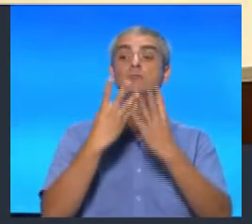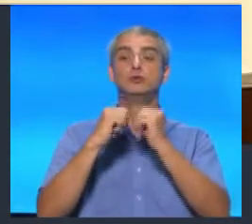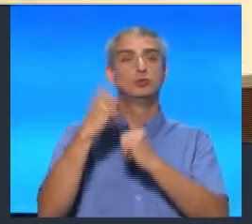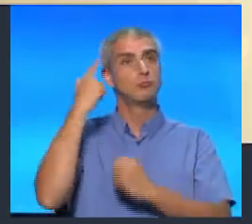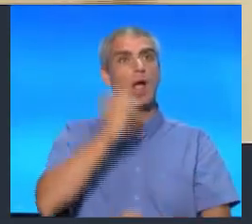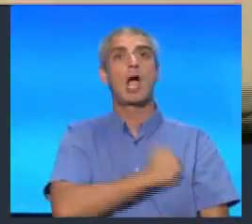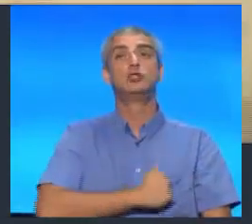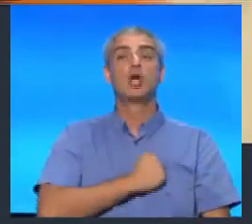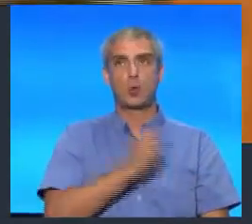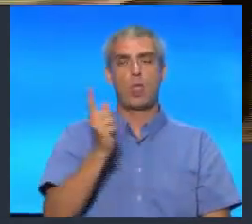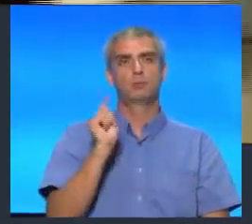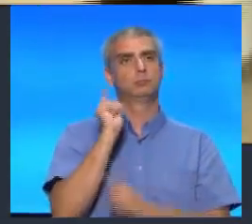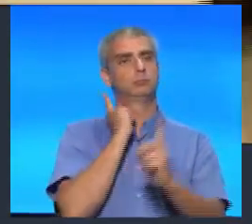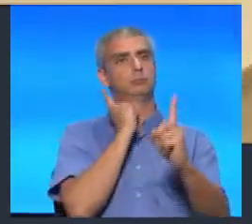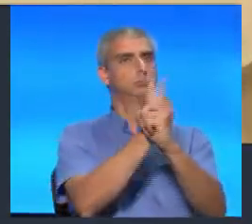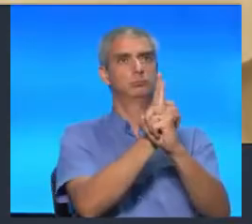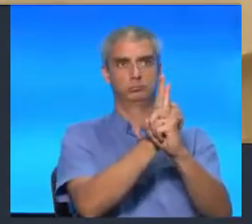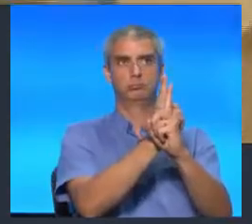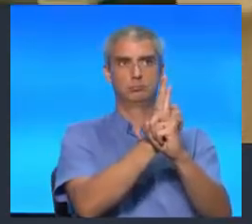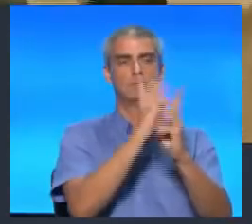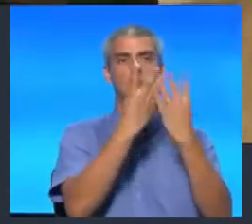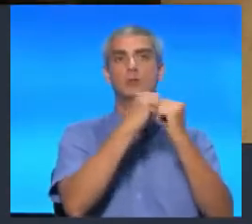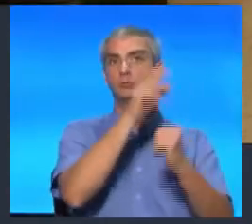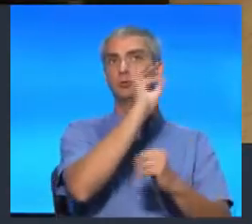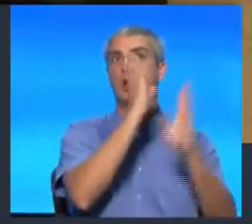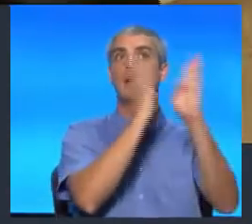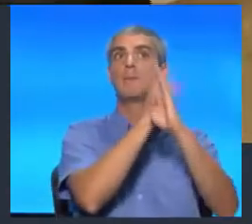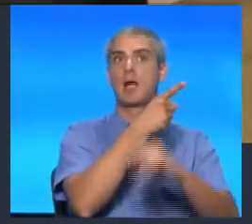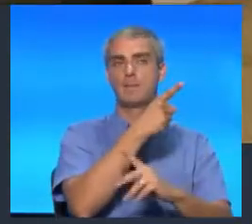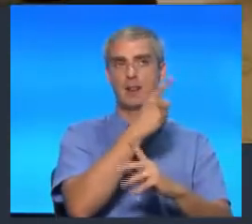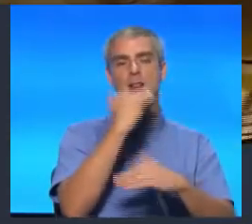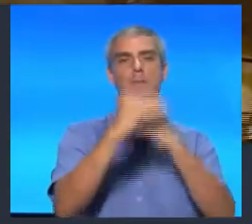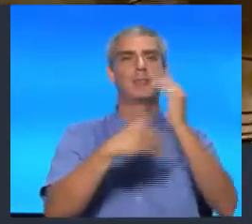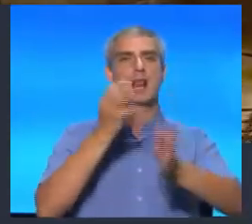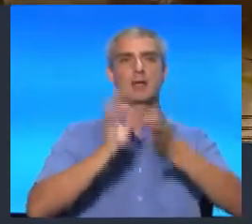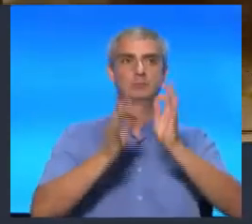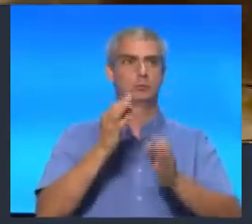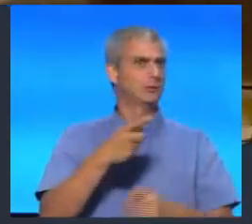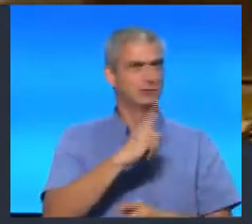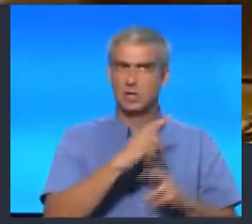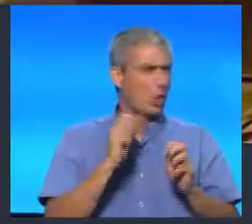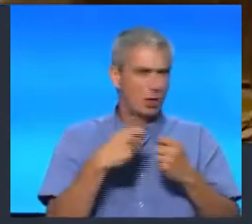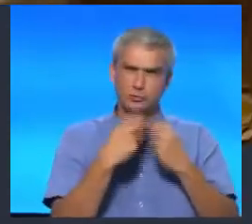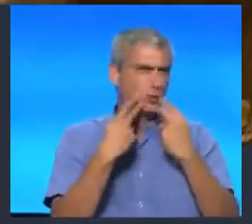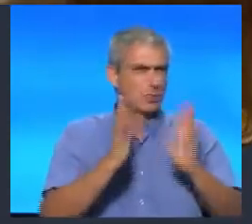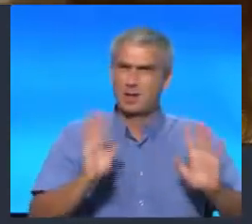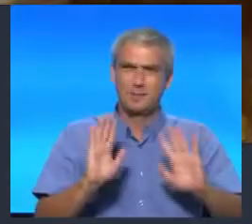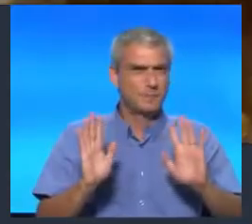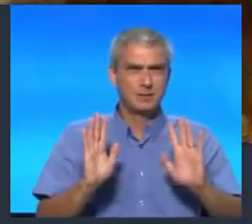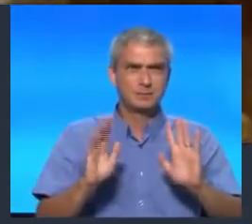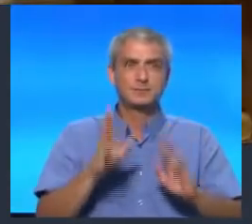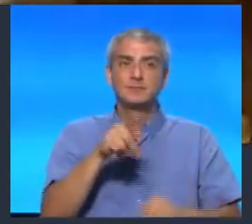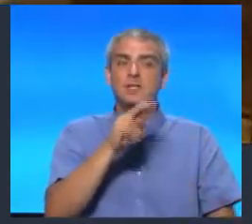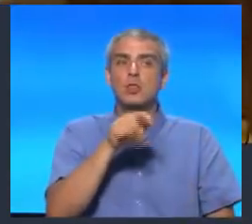שקולה תעמוד פנים מול פנים מול משפחה של מחבל בהליך מינהלי. וזה לא עניין של נקמה. יש פה